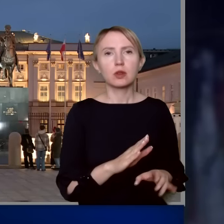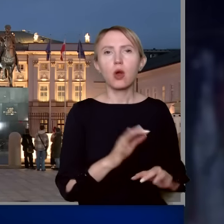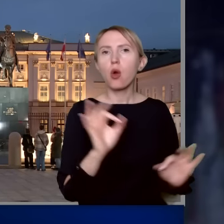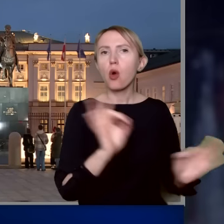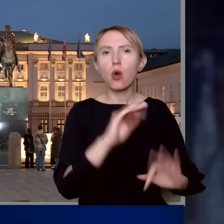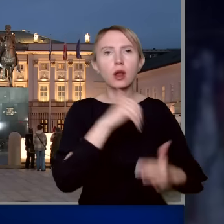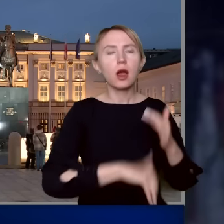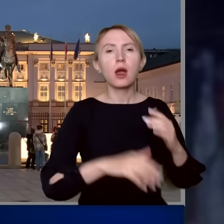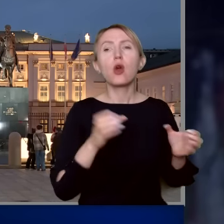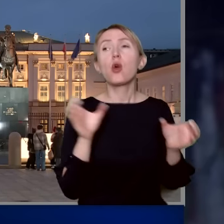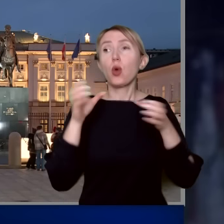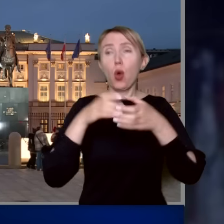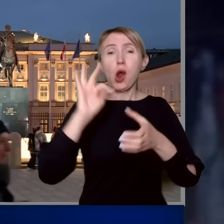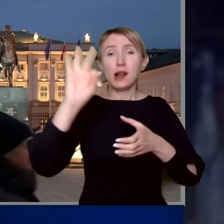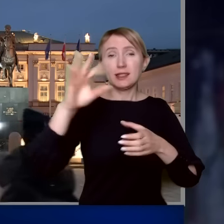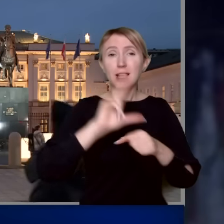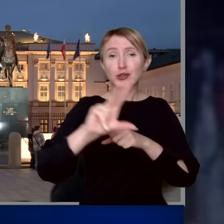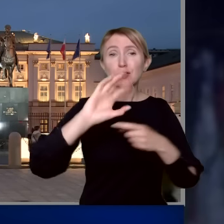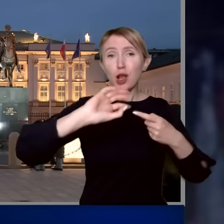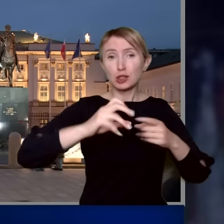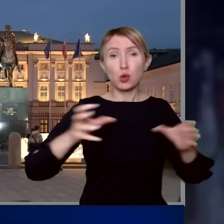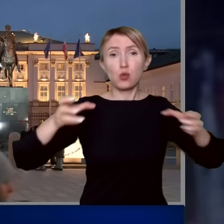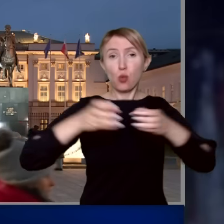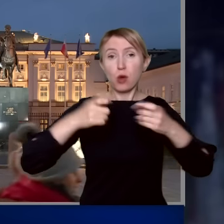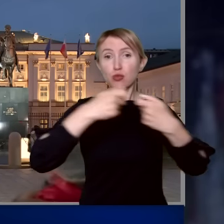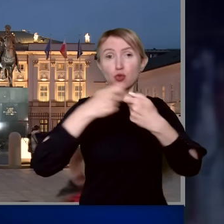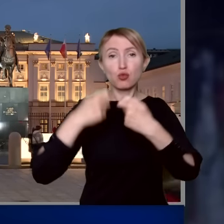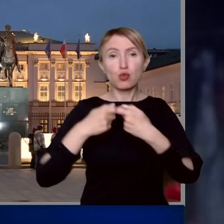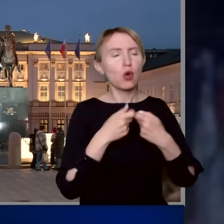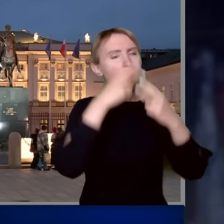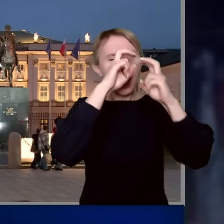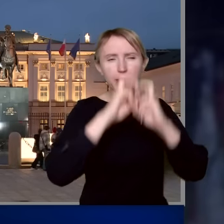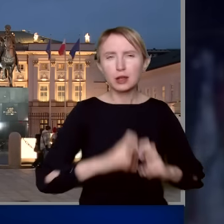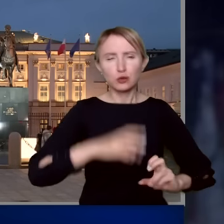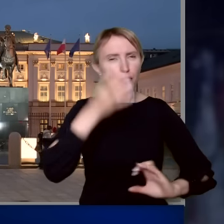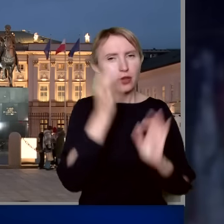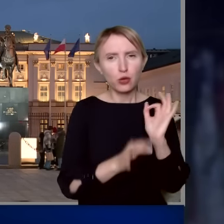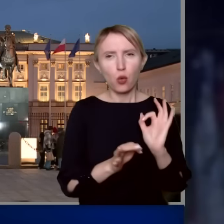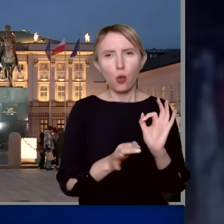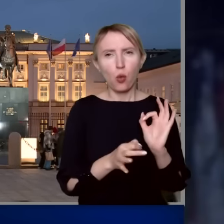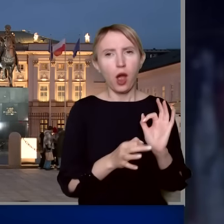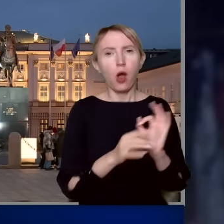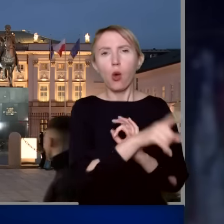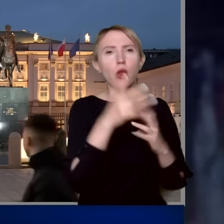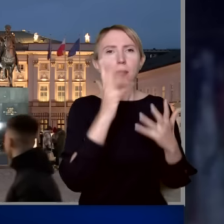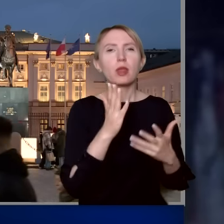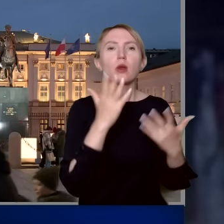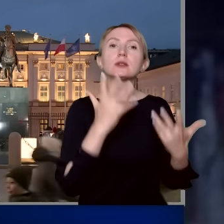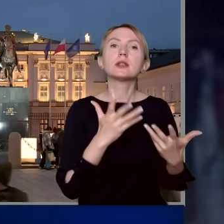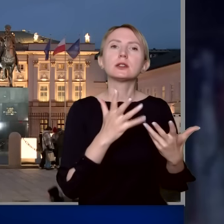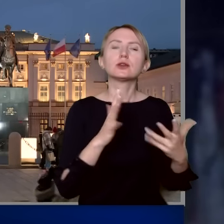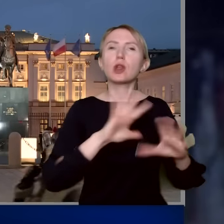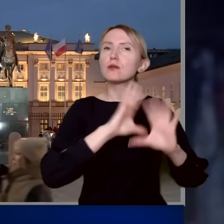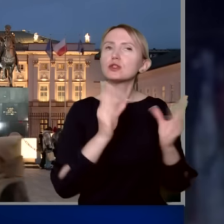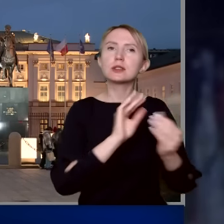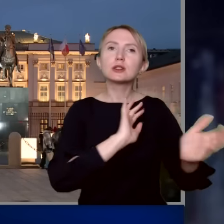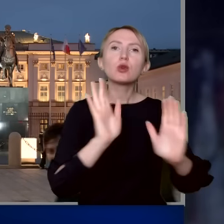koalicji 13 grudnia są analizowane. Dlatego będą dążyli do wszelkimi